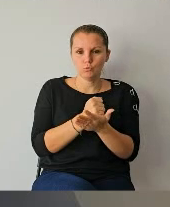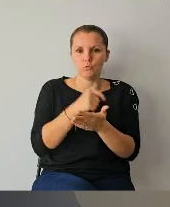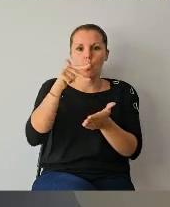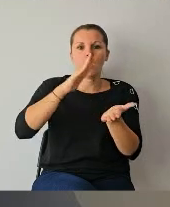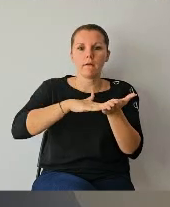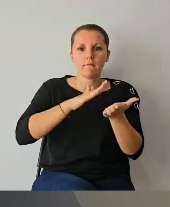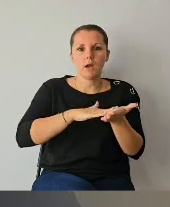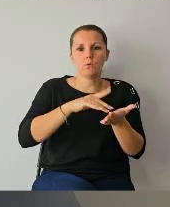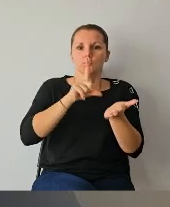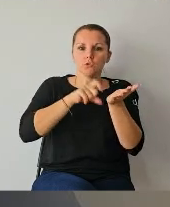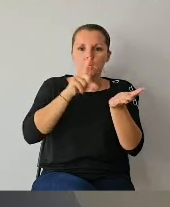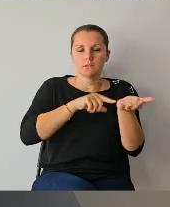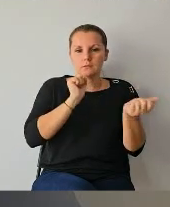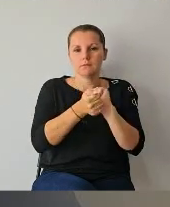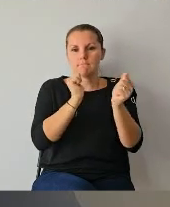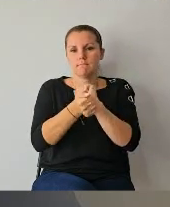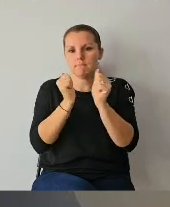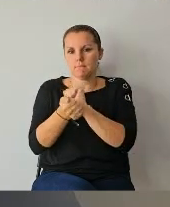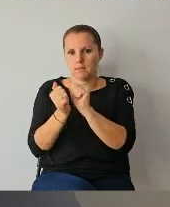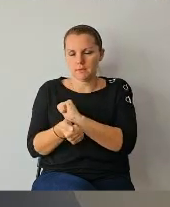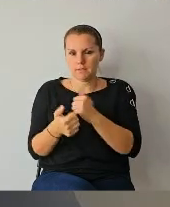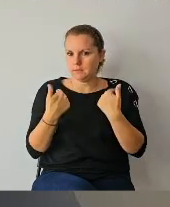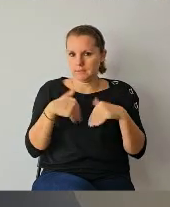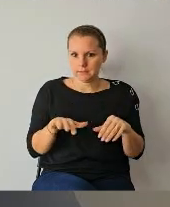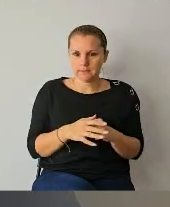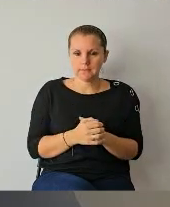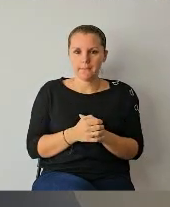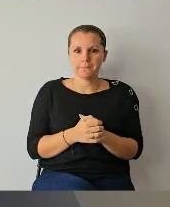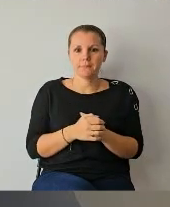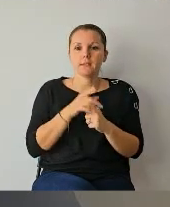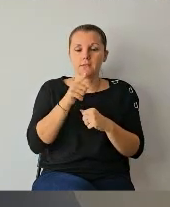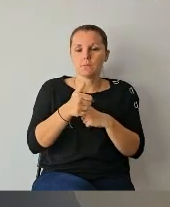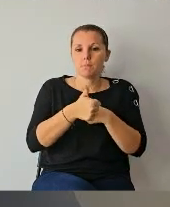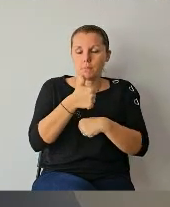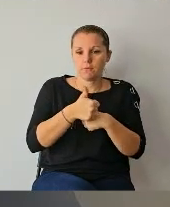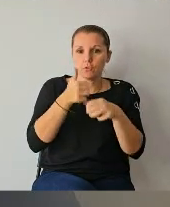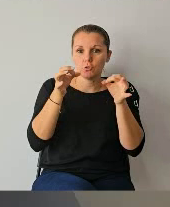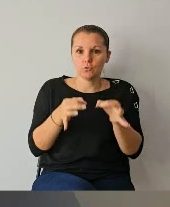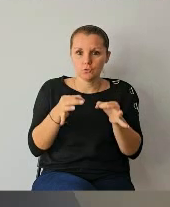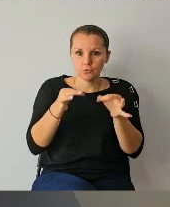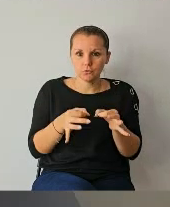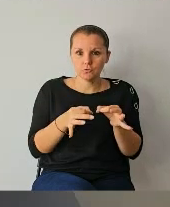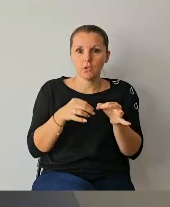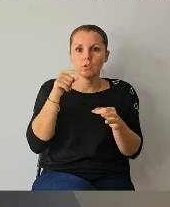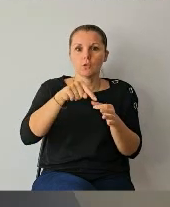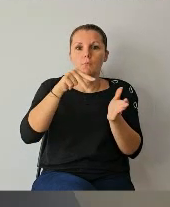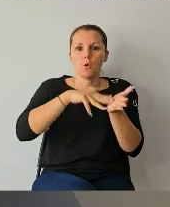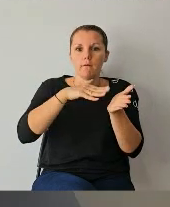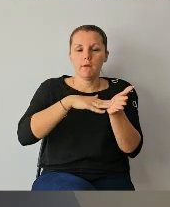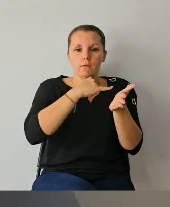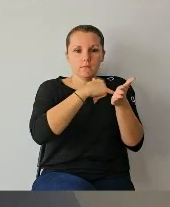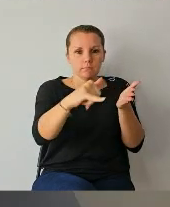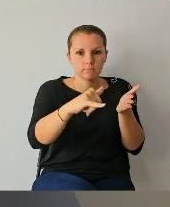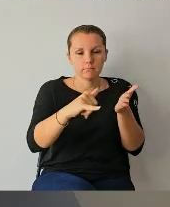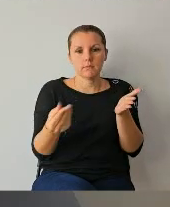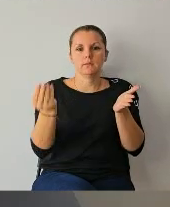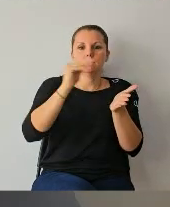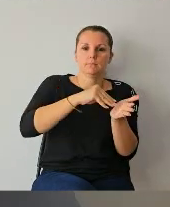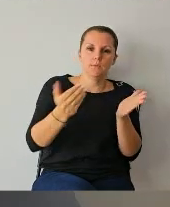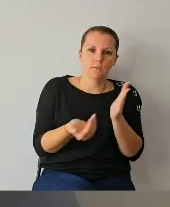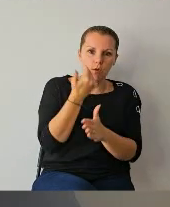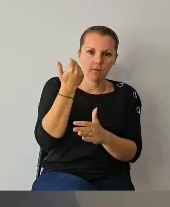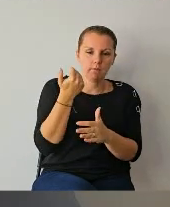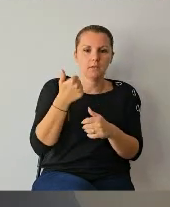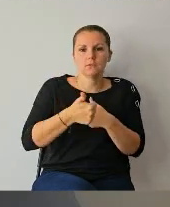zmieniać co chwilę. Też z tego powodu, z którego dzisiaj zdejmowaliśmy tą uchwałę i ją wprowadzaliśmy, czyli z